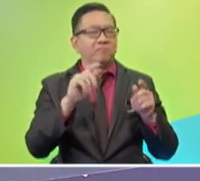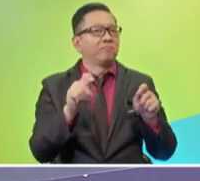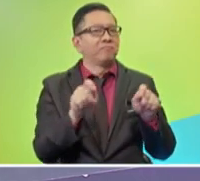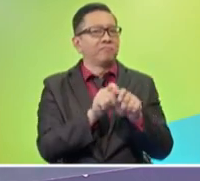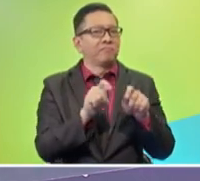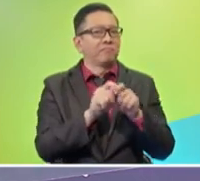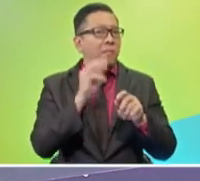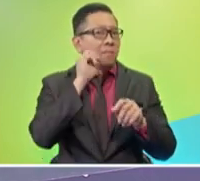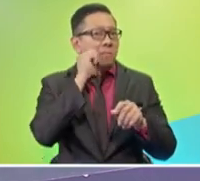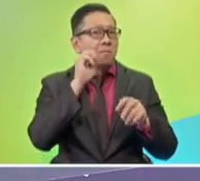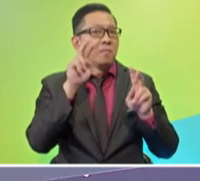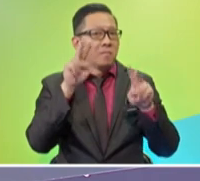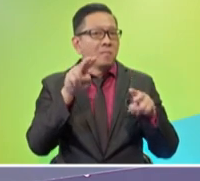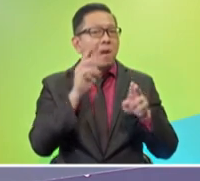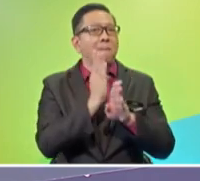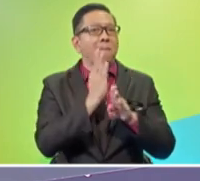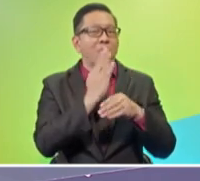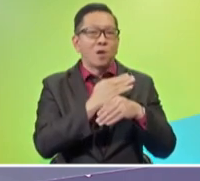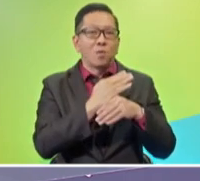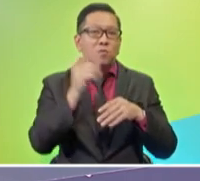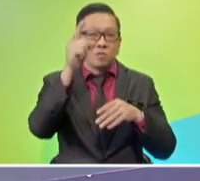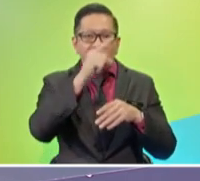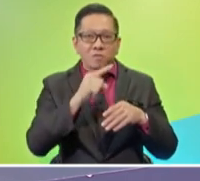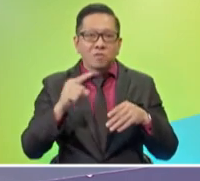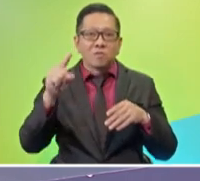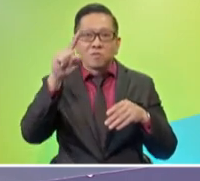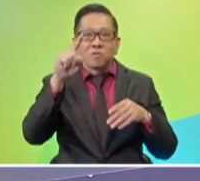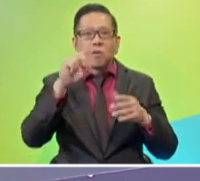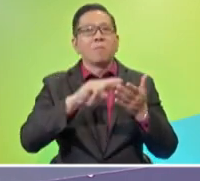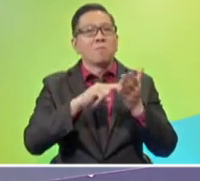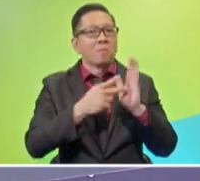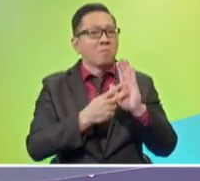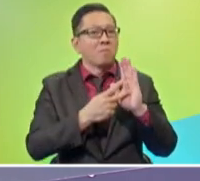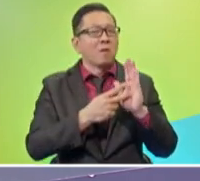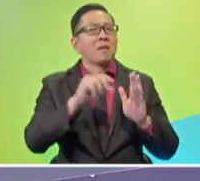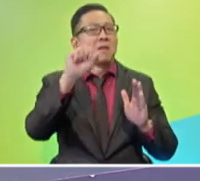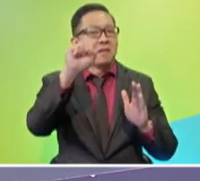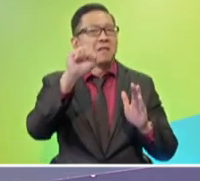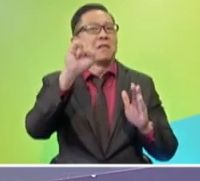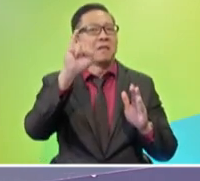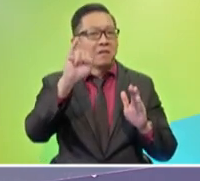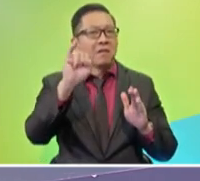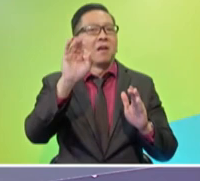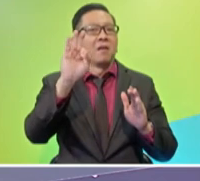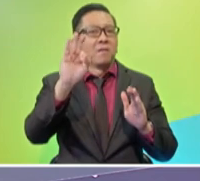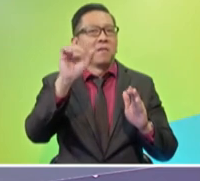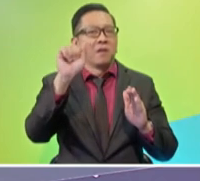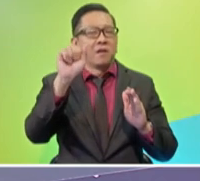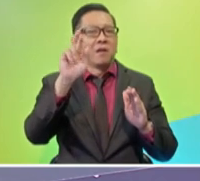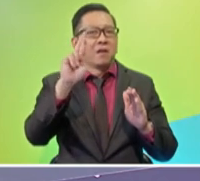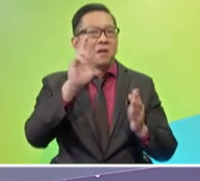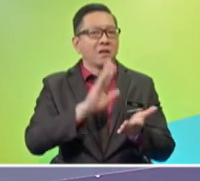ini adalah bentuk sifar. Bentuknya ialah bulat macam ni. Bulat kan? Jadi kita nak